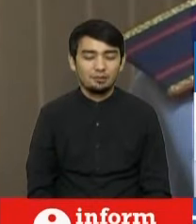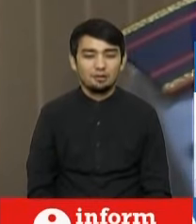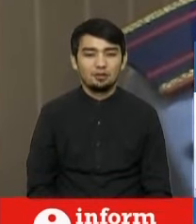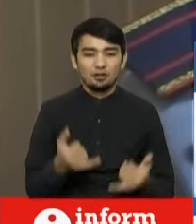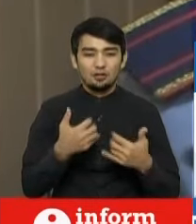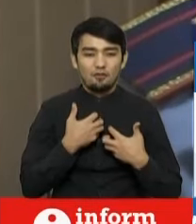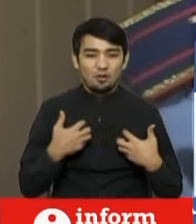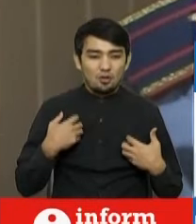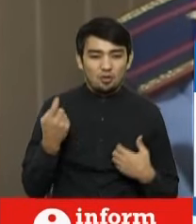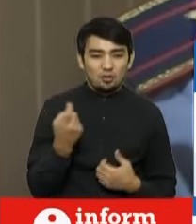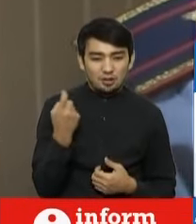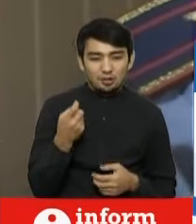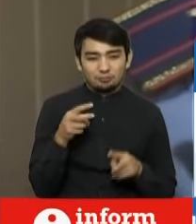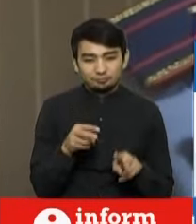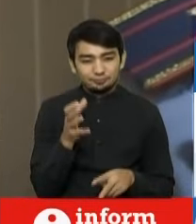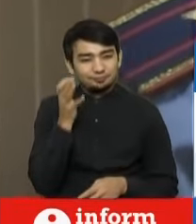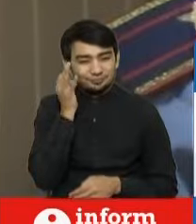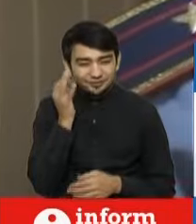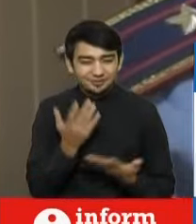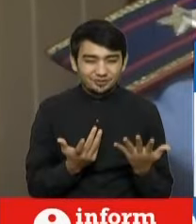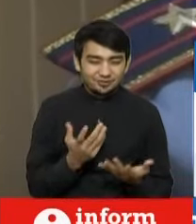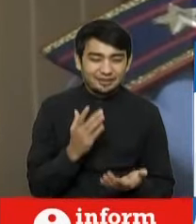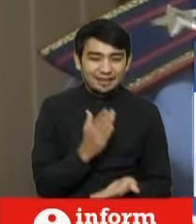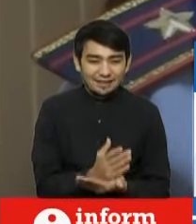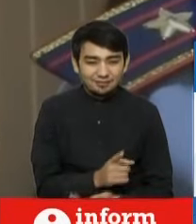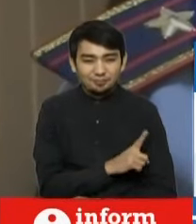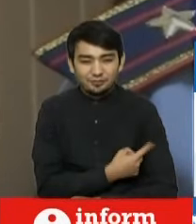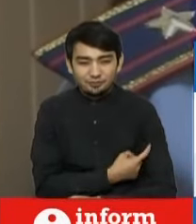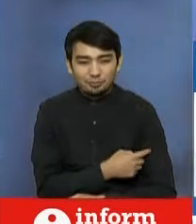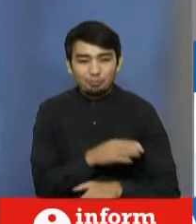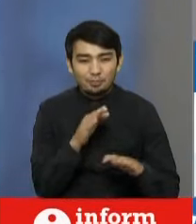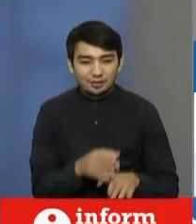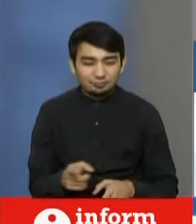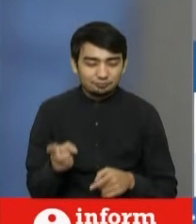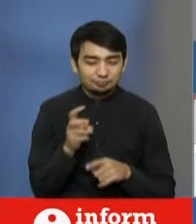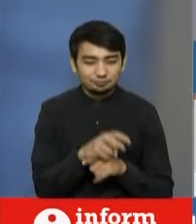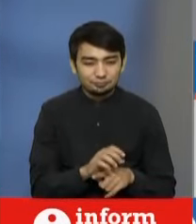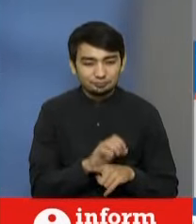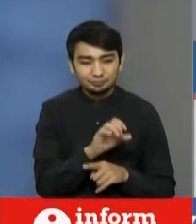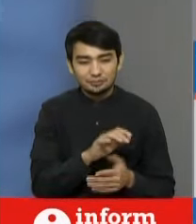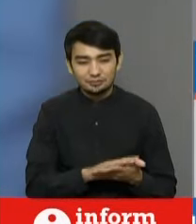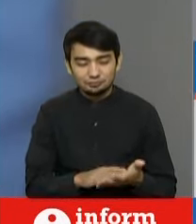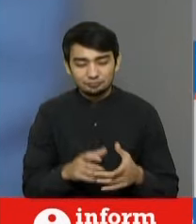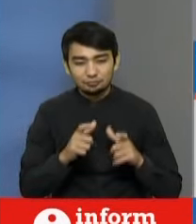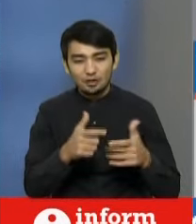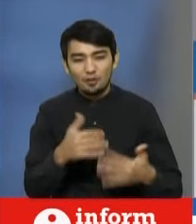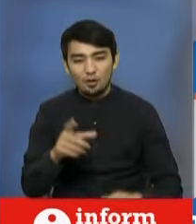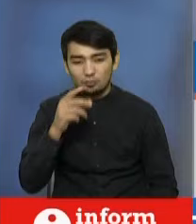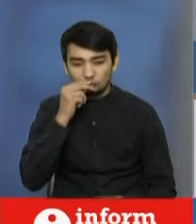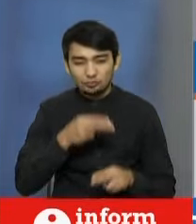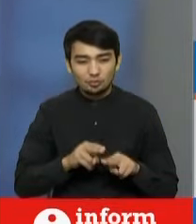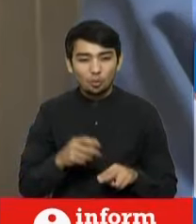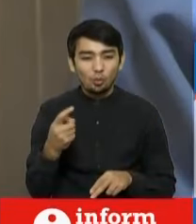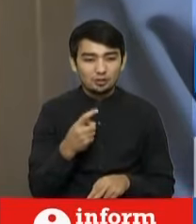мал иесінің сырғасы болуына байланысты ветеринария клиникасына сұраныс хаттар жолданды. Аталған азаматқа